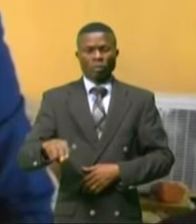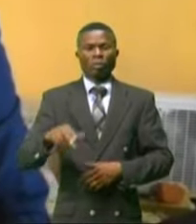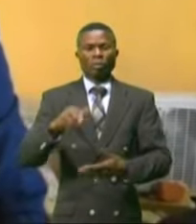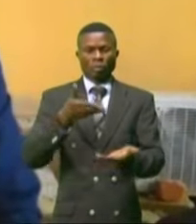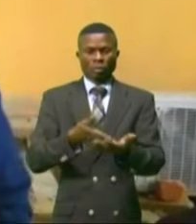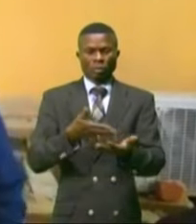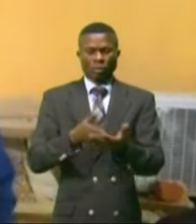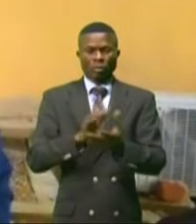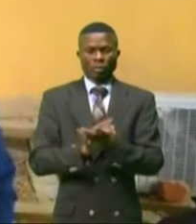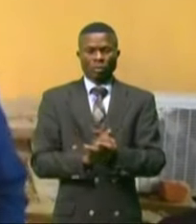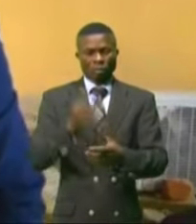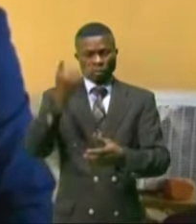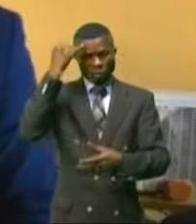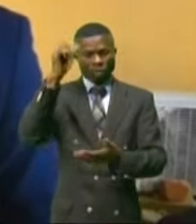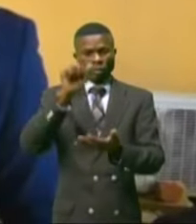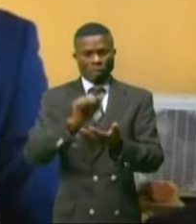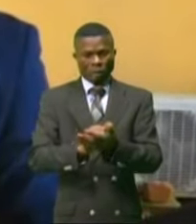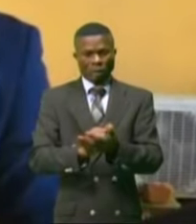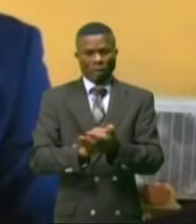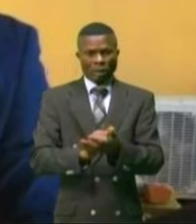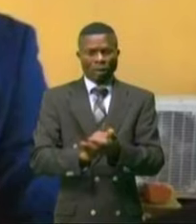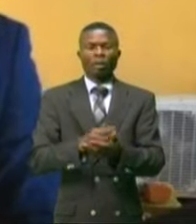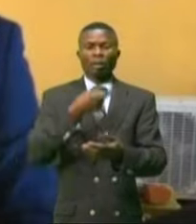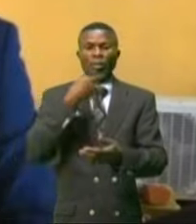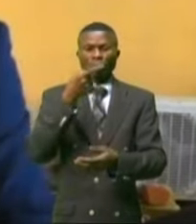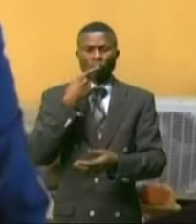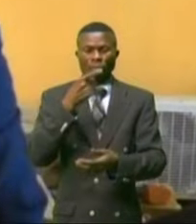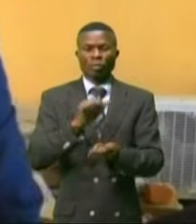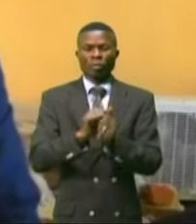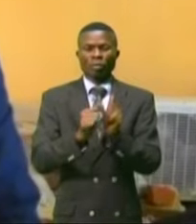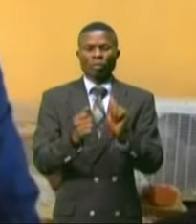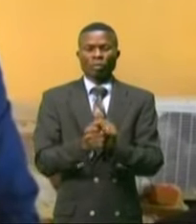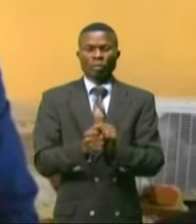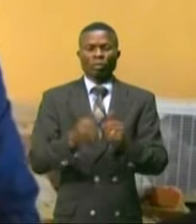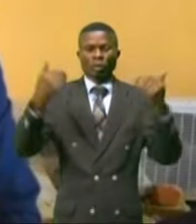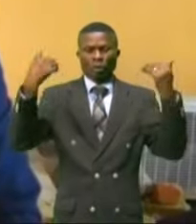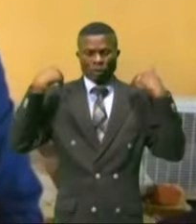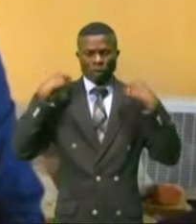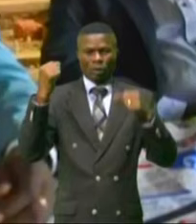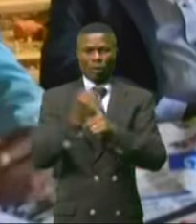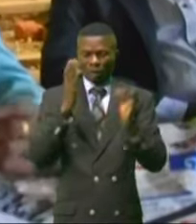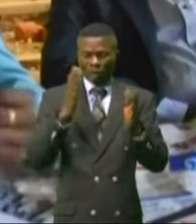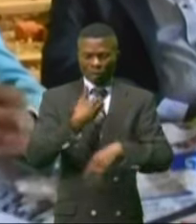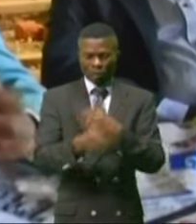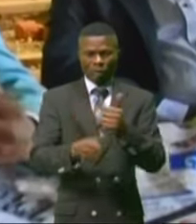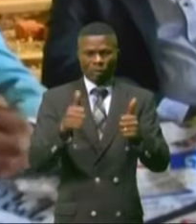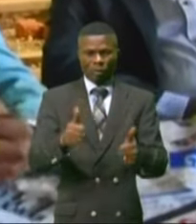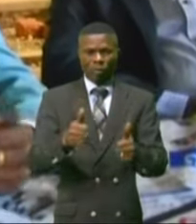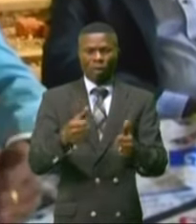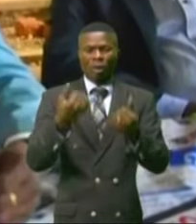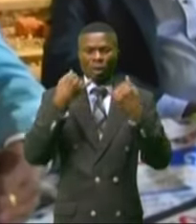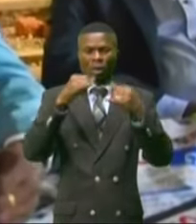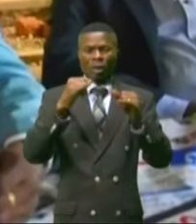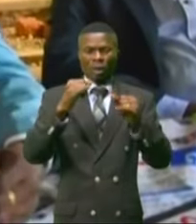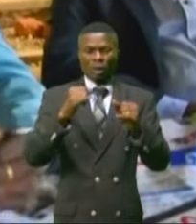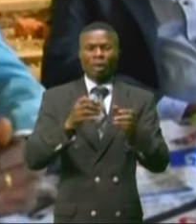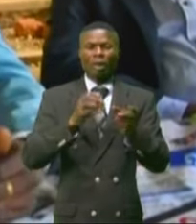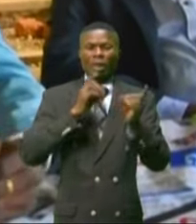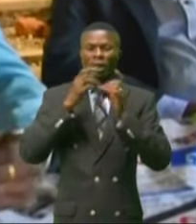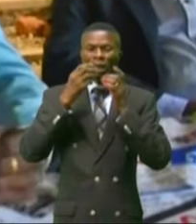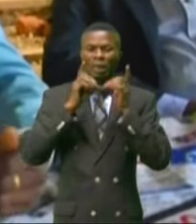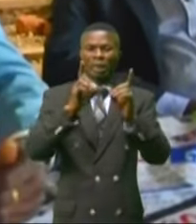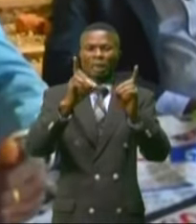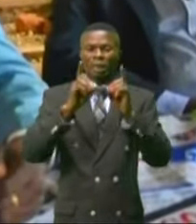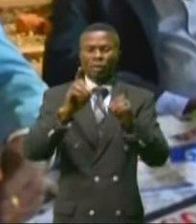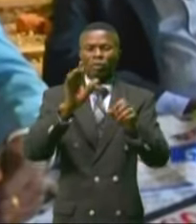concurrence. C'est dans ce cadre qu'il a appelé les cadres et agents au travail bien fait. Signalons que plusieurs exposés ont été